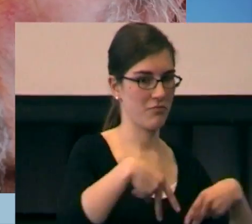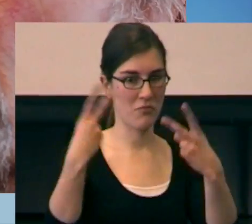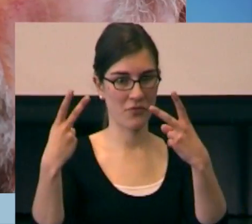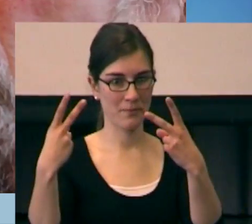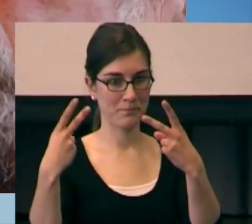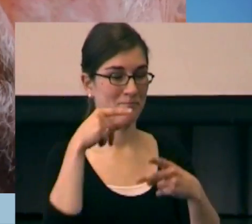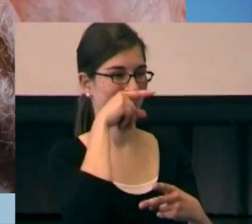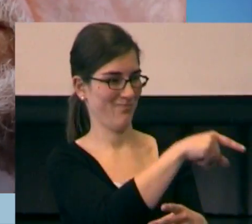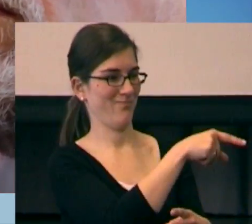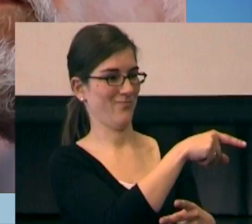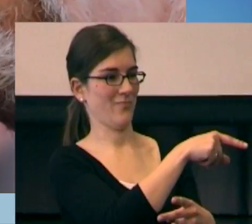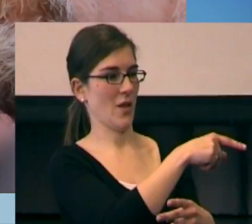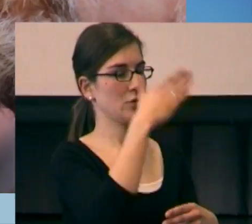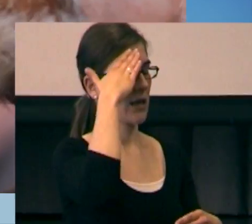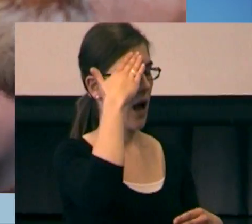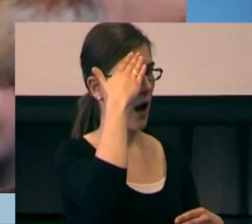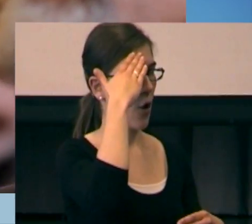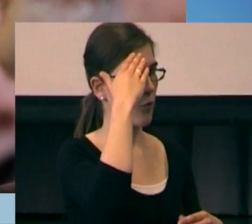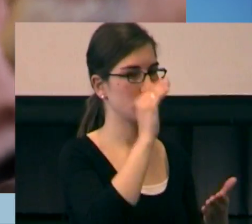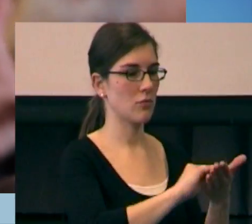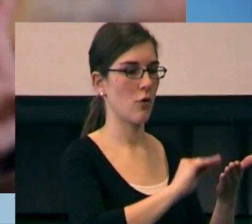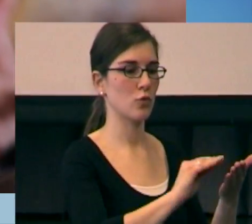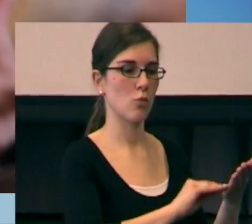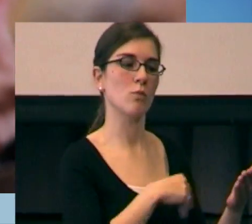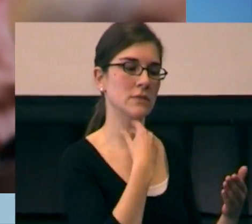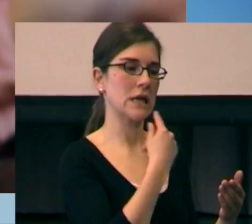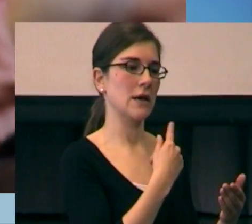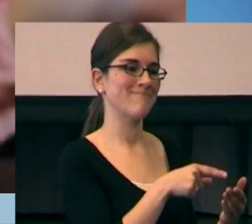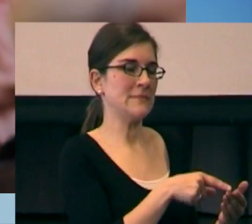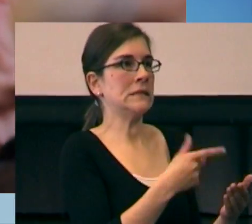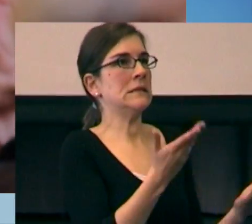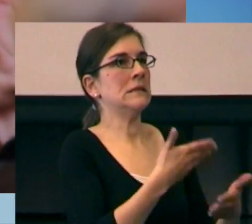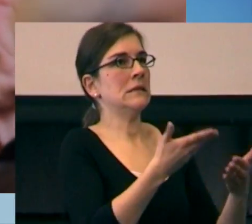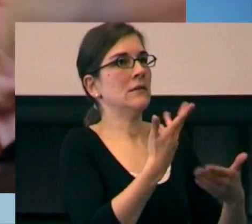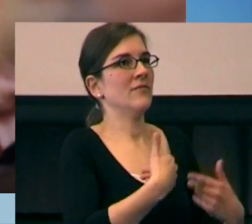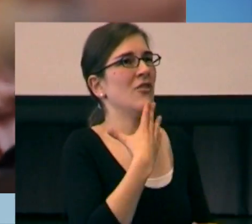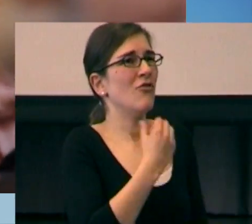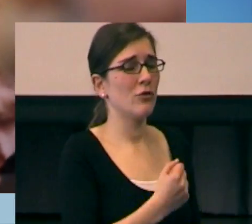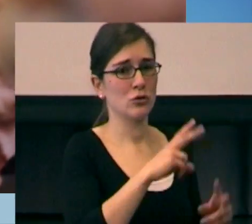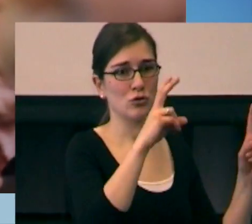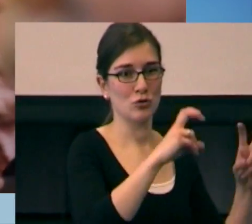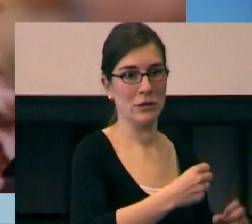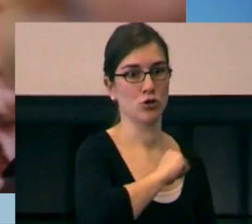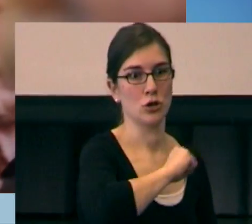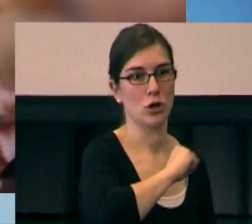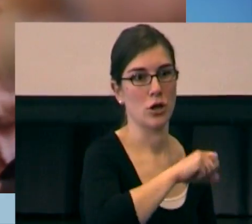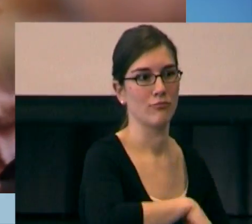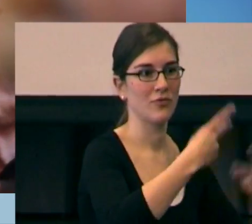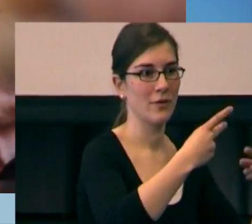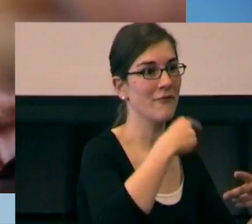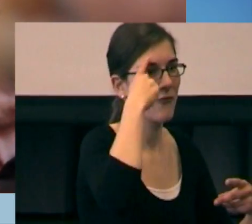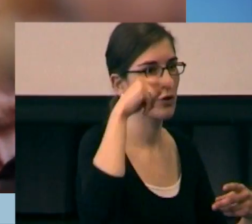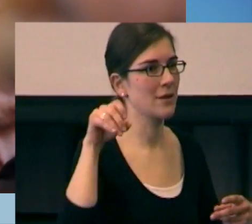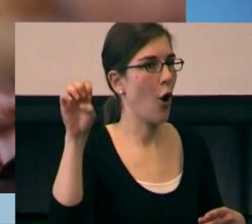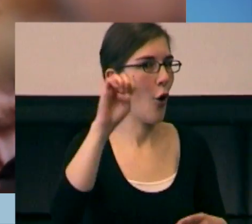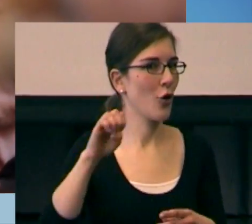amerikanische Hauptautor hat gesagt, wir wollten unsere Studie schneller veröffentlichen, weil wir wussten,